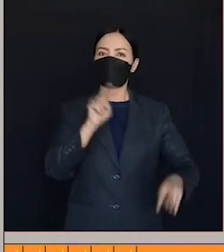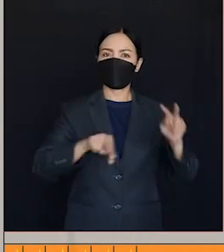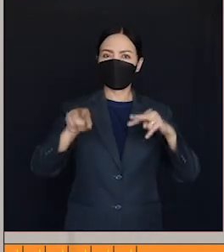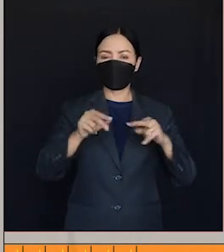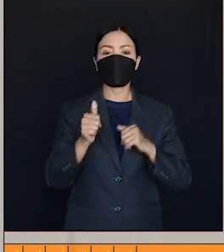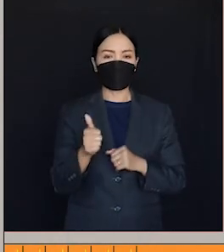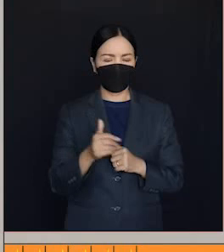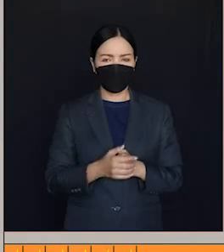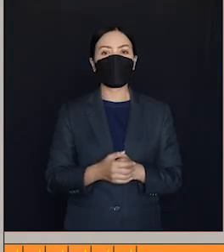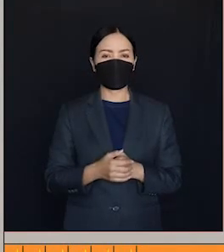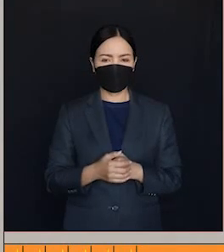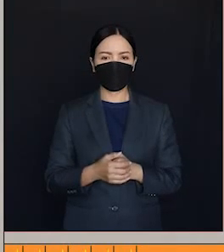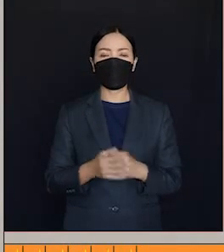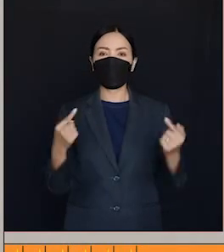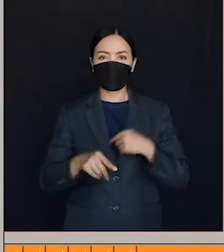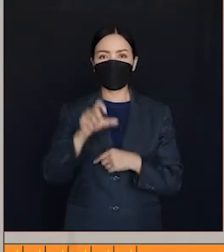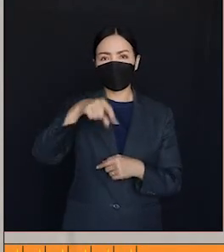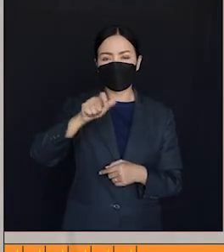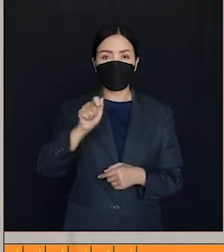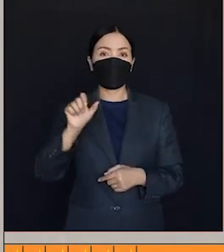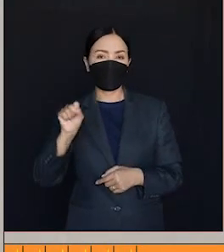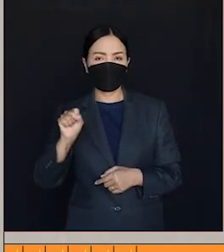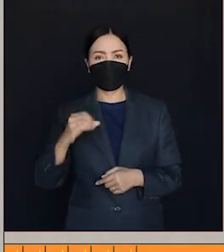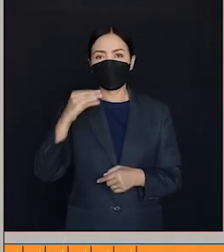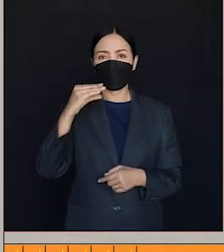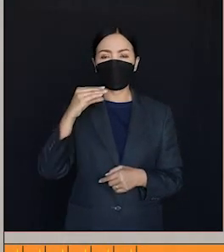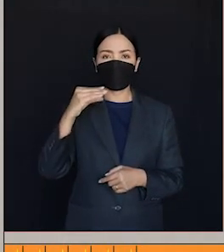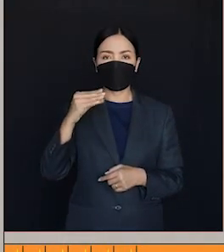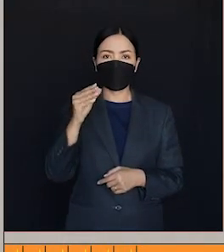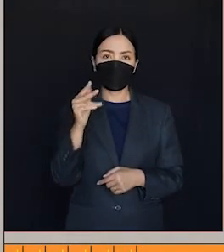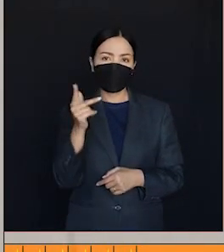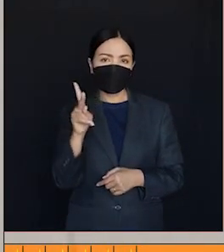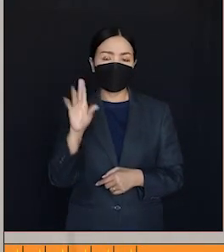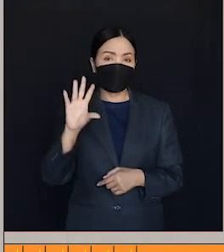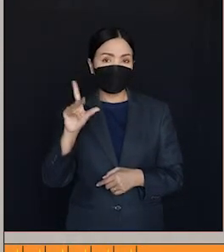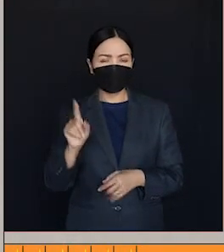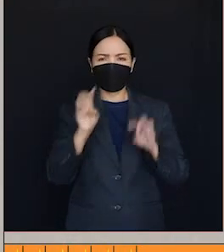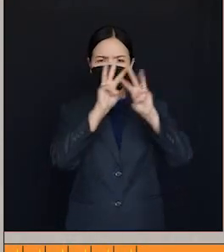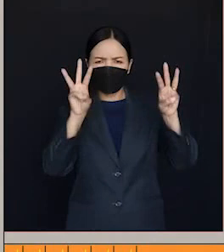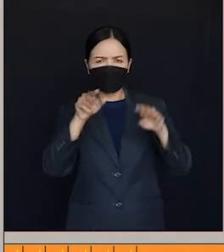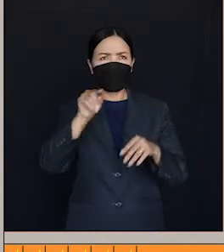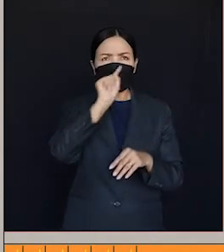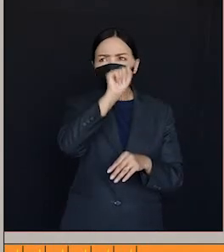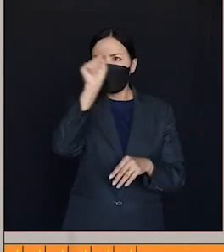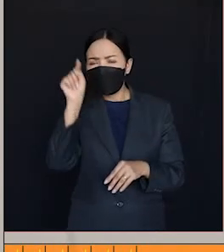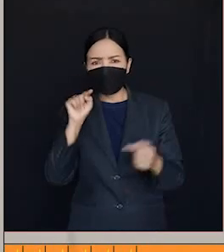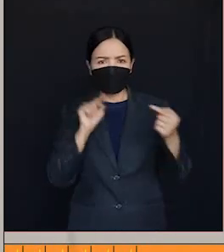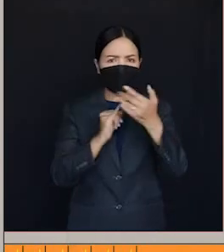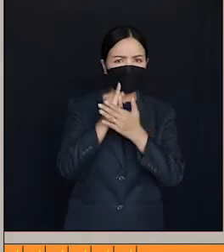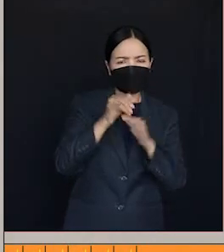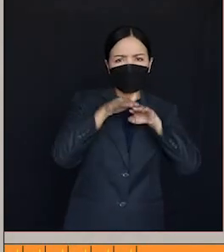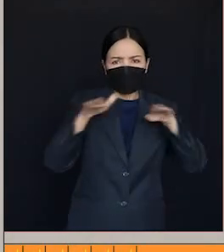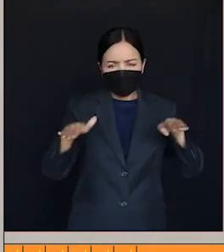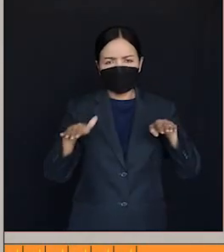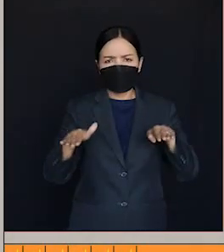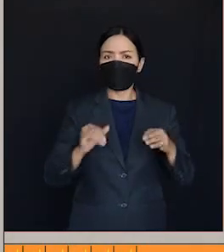อบเป็นตัวระดับซอร์สโค้ดครับระดับซอร์สโค้ดของหน้าเว็บว่าหน้าเว็บหรือว่าองค์ประกอบตัวนี้เนี่ยถูกต้องตามมาตรฐ